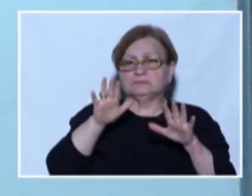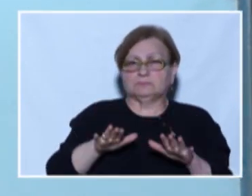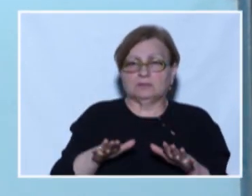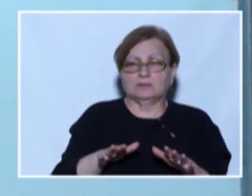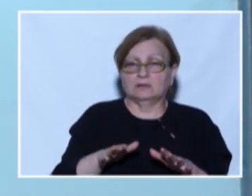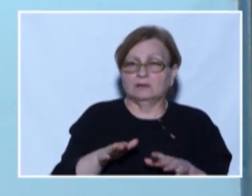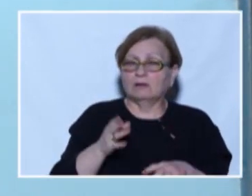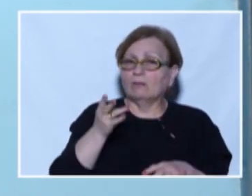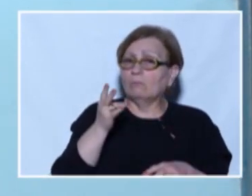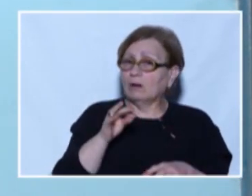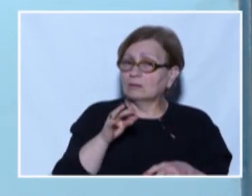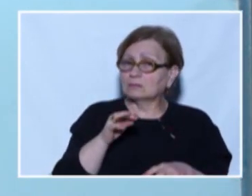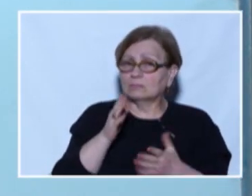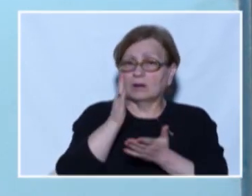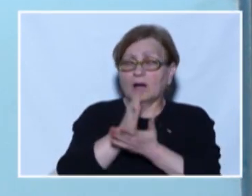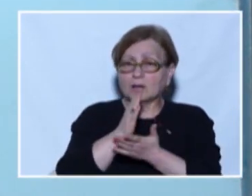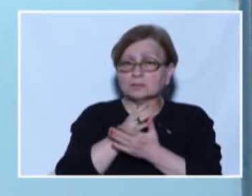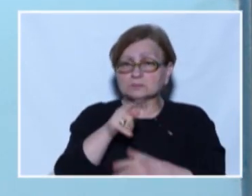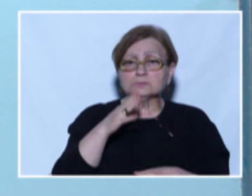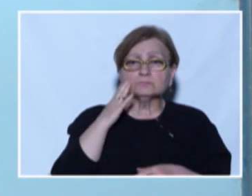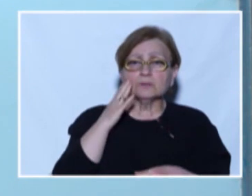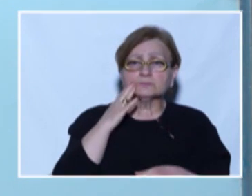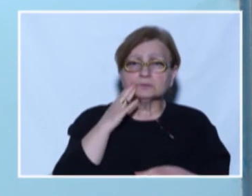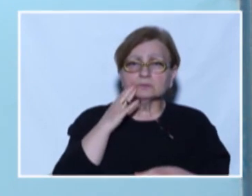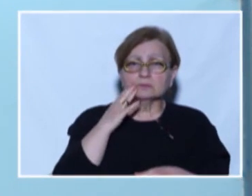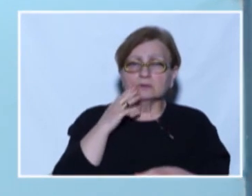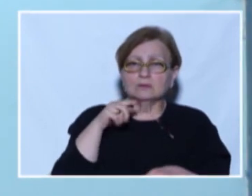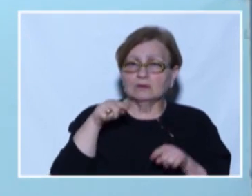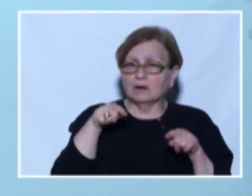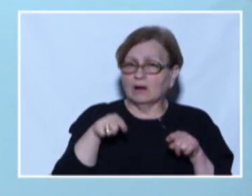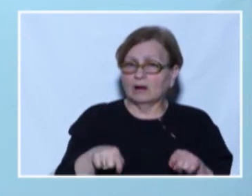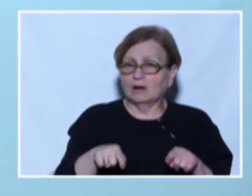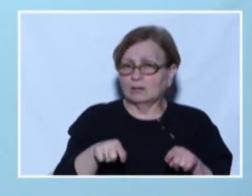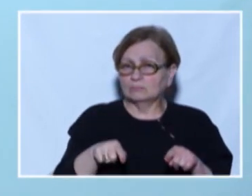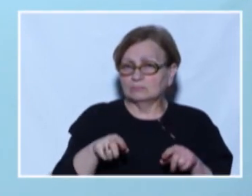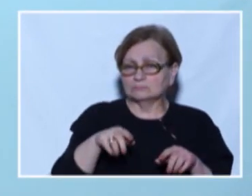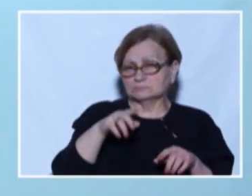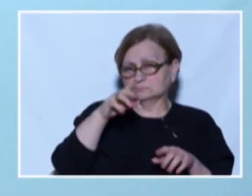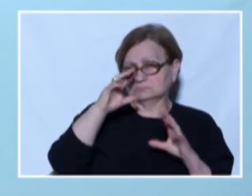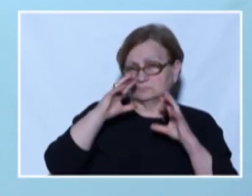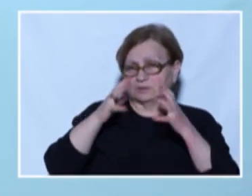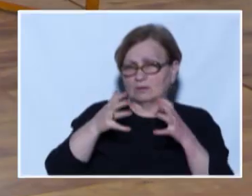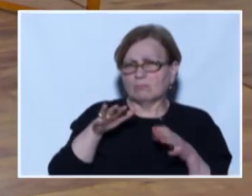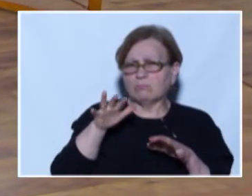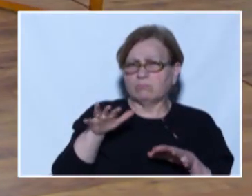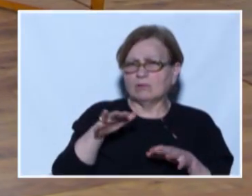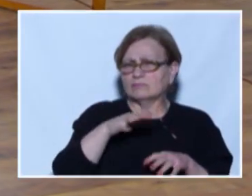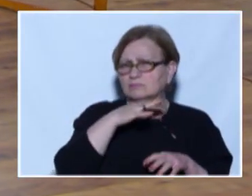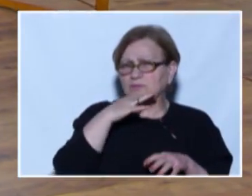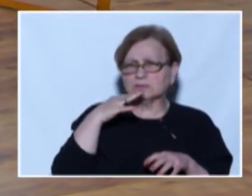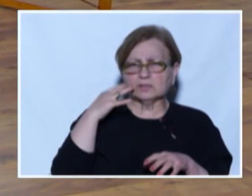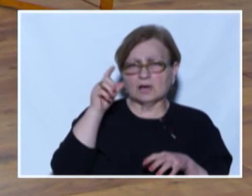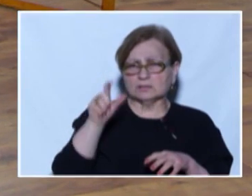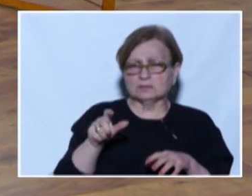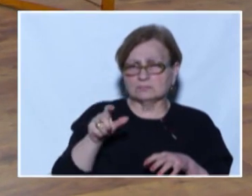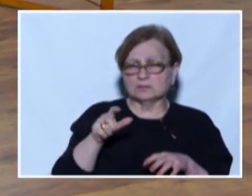მაგრამ არის თუ არა ეს მართალი? ამ ქვეყნად ძალიან ბევრი ადამიანი ცხოვრობს, რომელიც თქვენ გეტყვით, რომ ეს